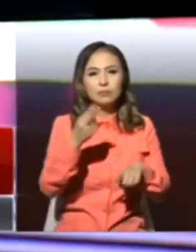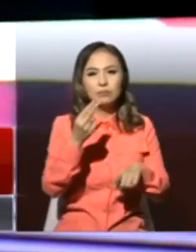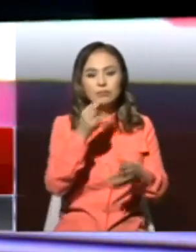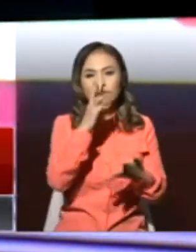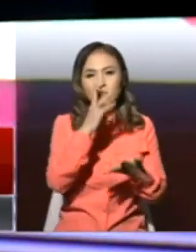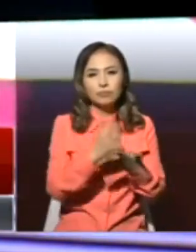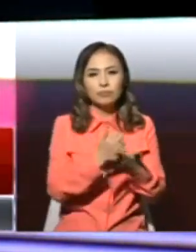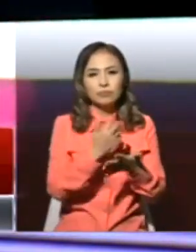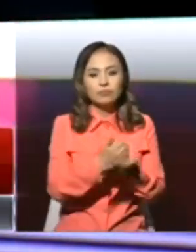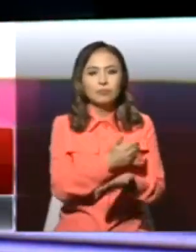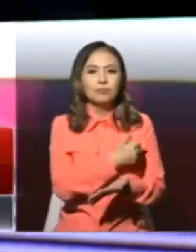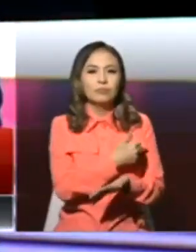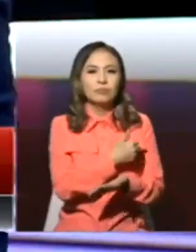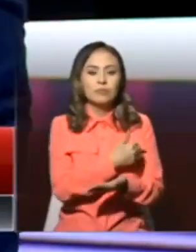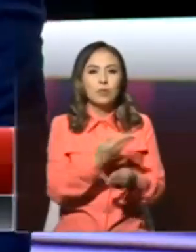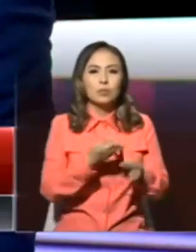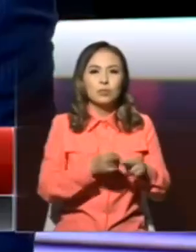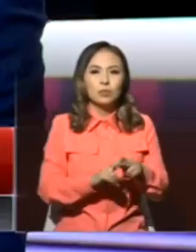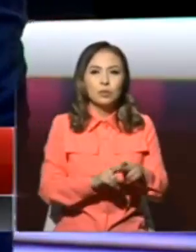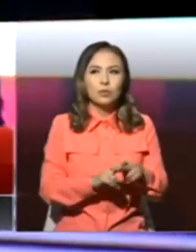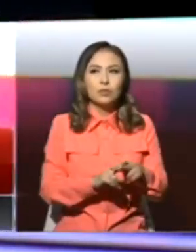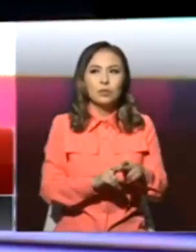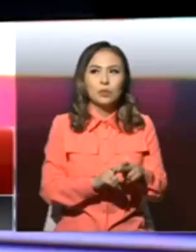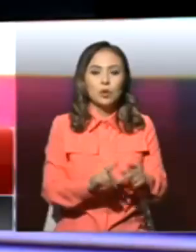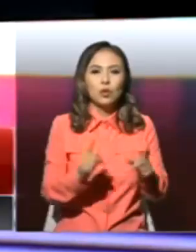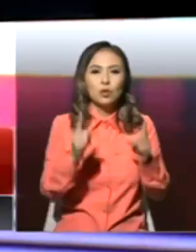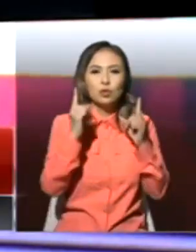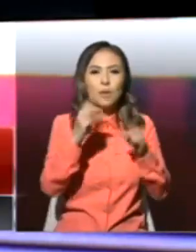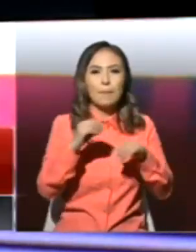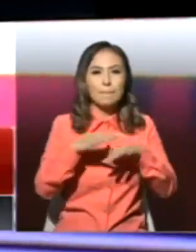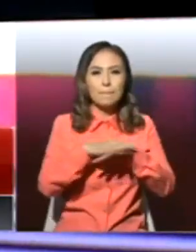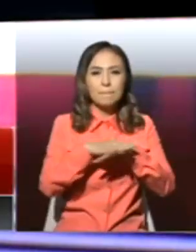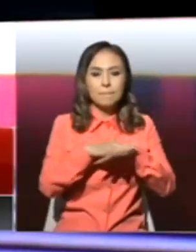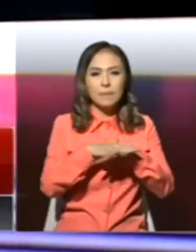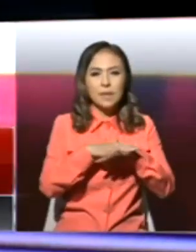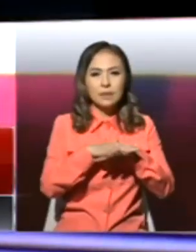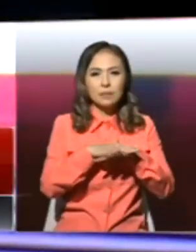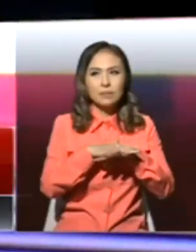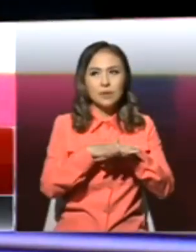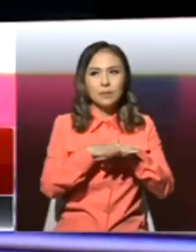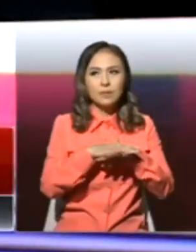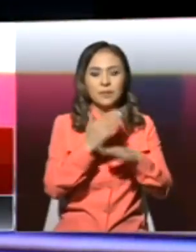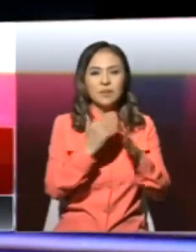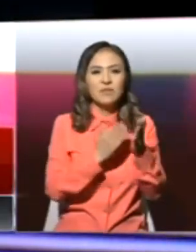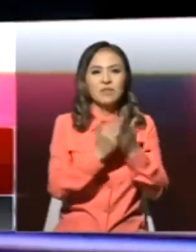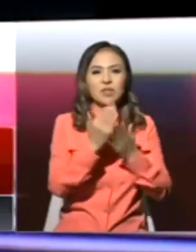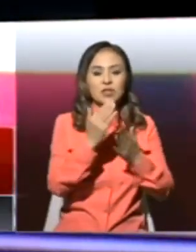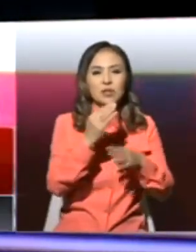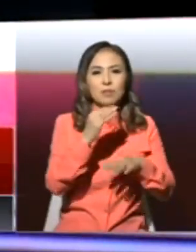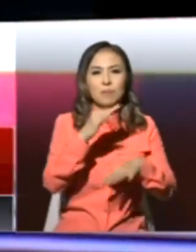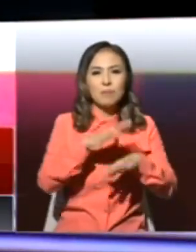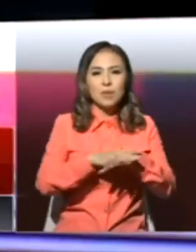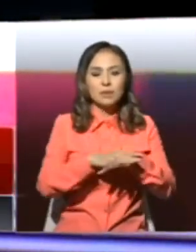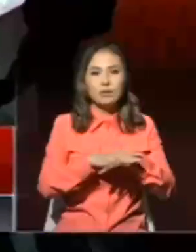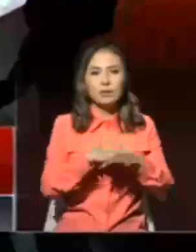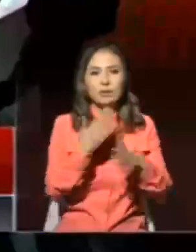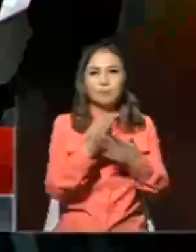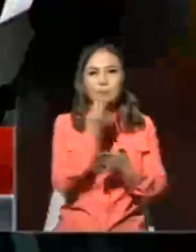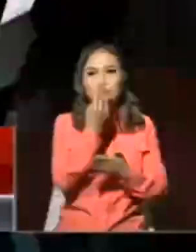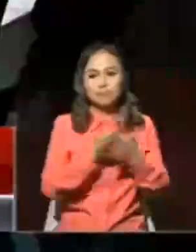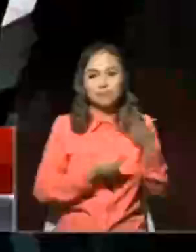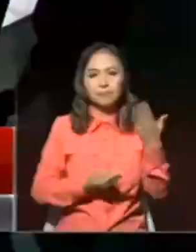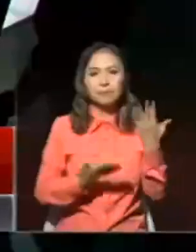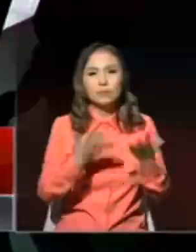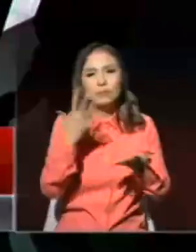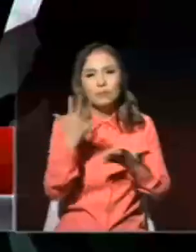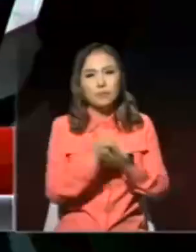ойлайды. Бұл нәрсе үлкен математика, вышмат дейді ғой. Бұл нәрседе ұту, бұл нәрседе бір